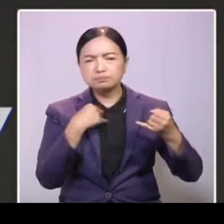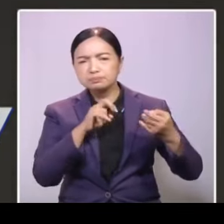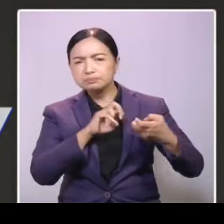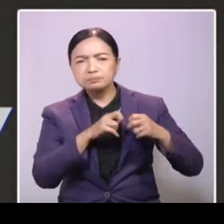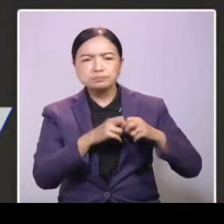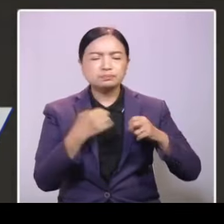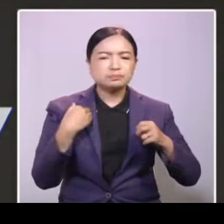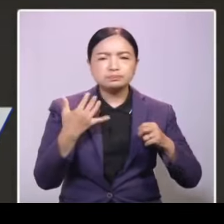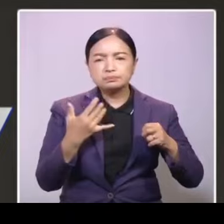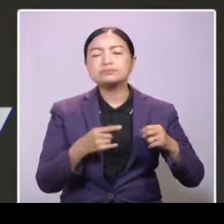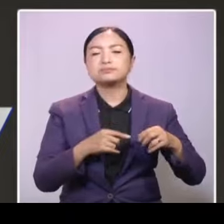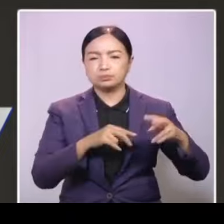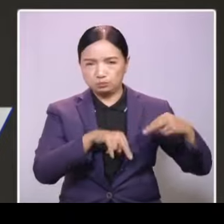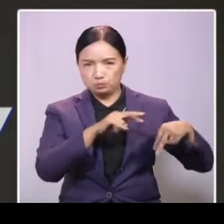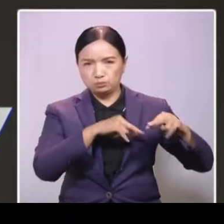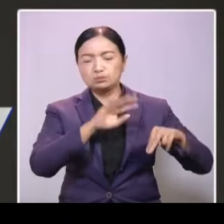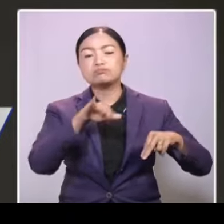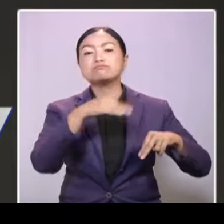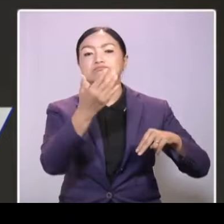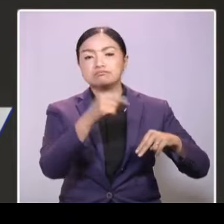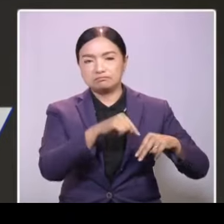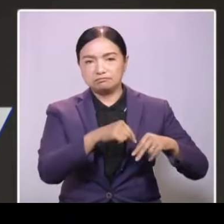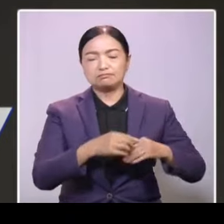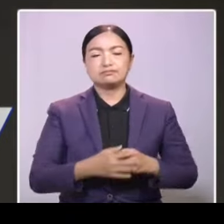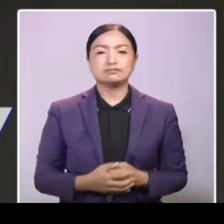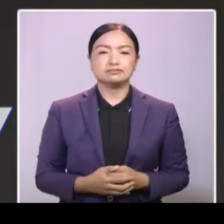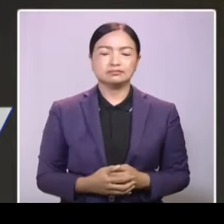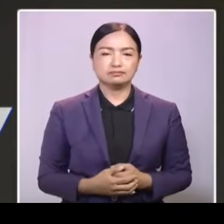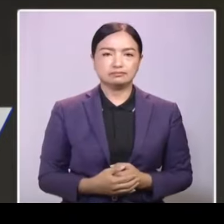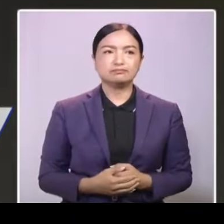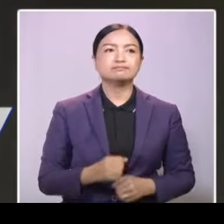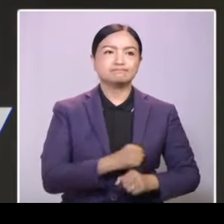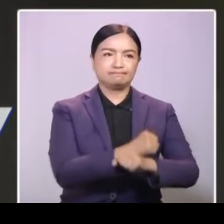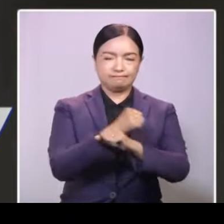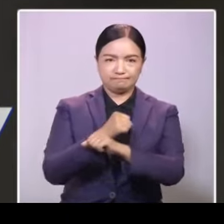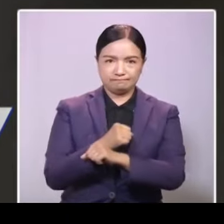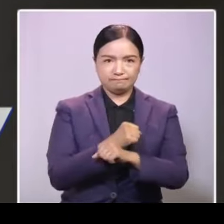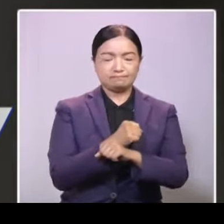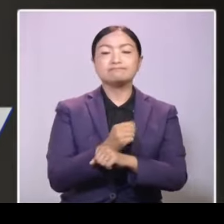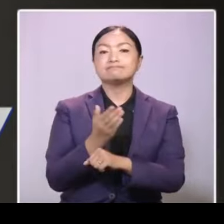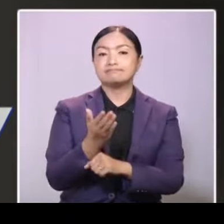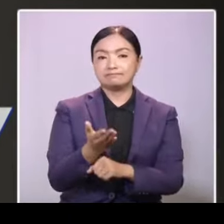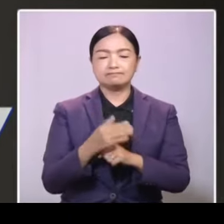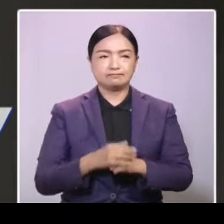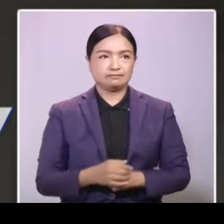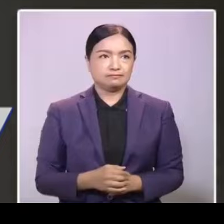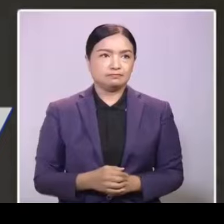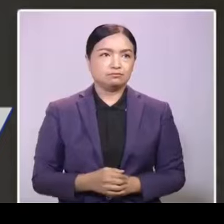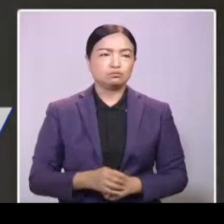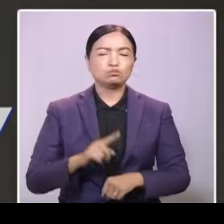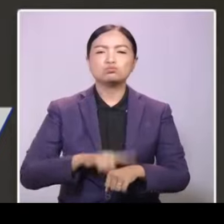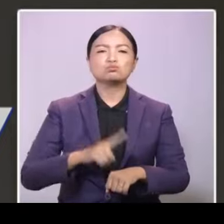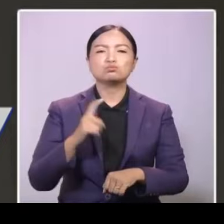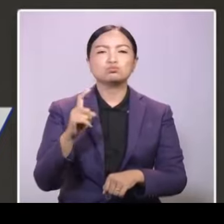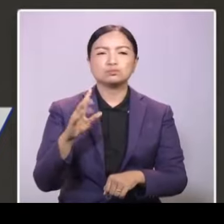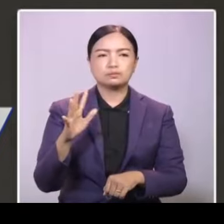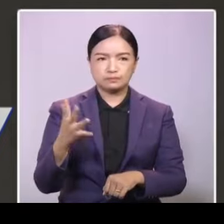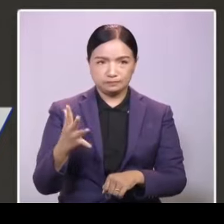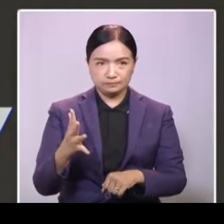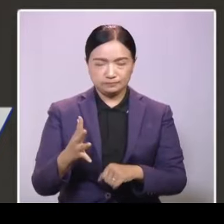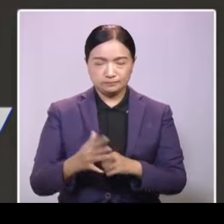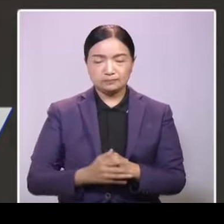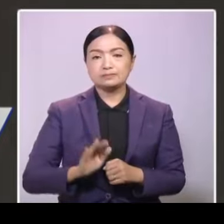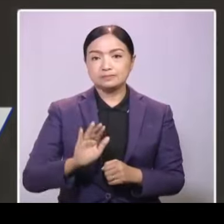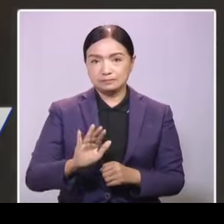ส่วนไหนของตัวอาคารได้รับความเสียหายบ้างเพื่อความปลอดภัยค่ะและไม่เป็นการเสียเวลาเดินทางของผู้โดยสาร